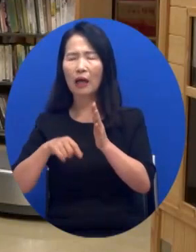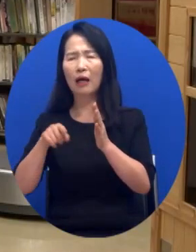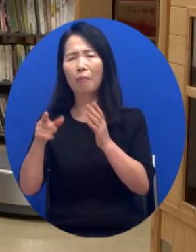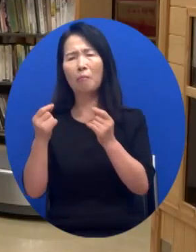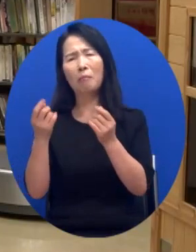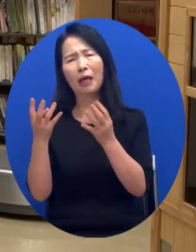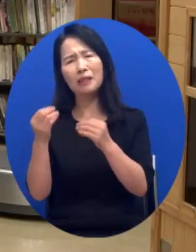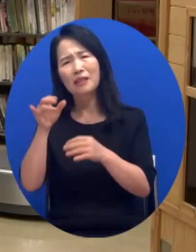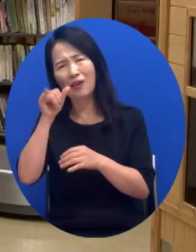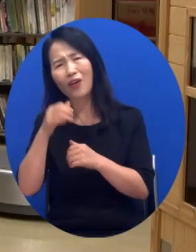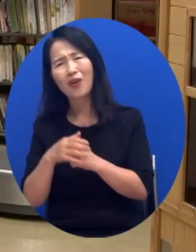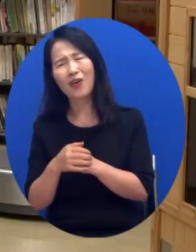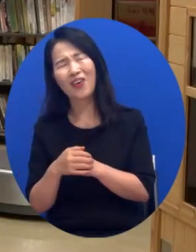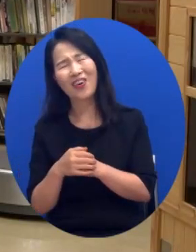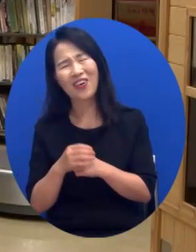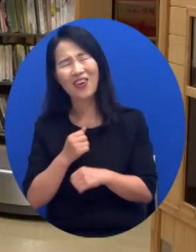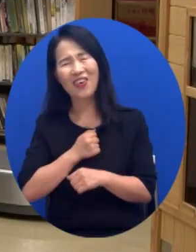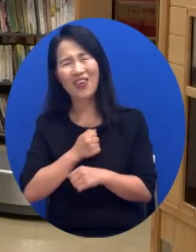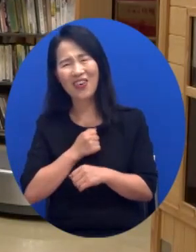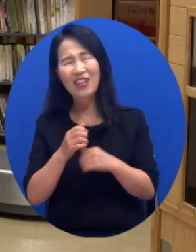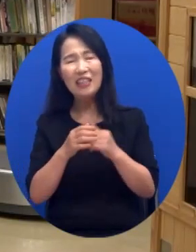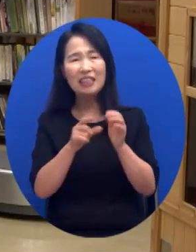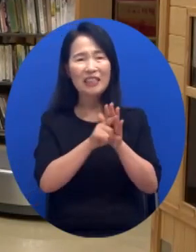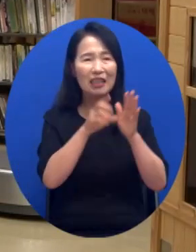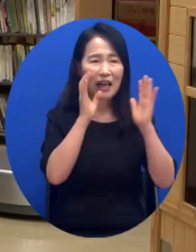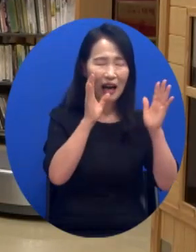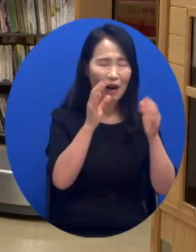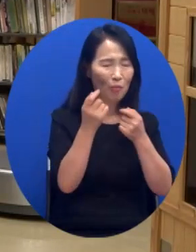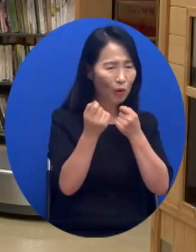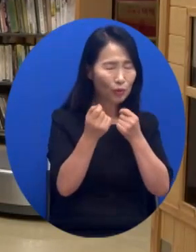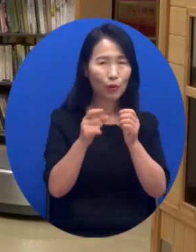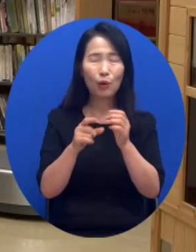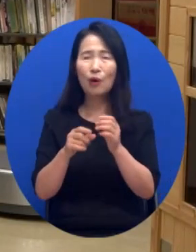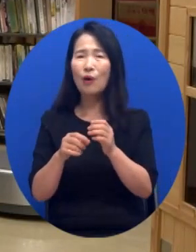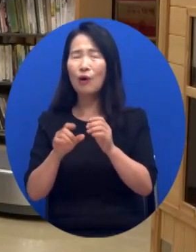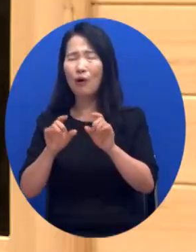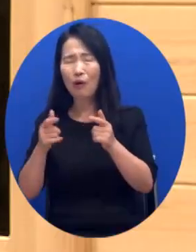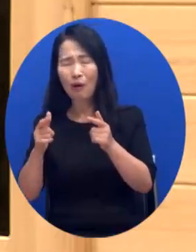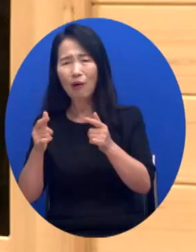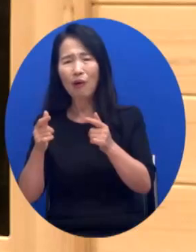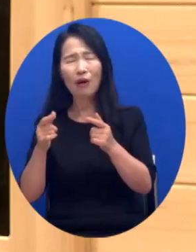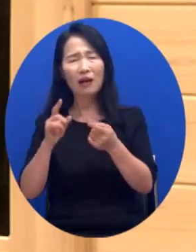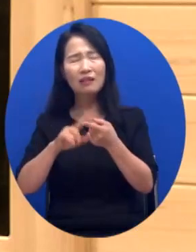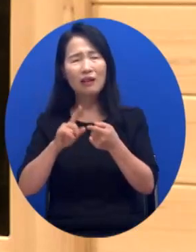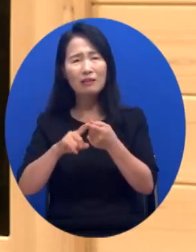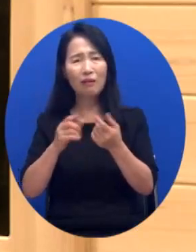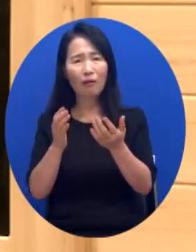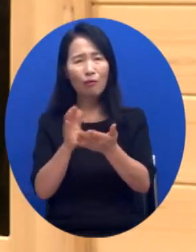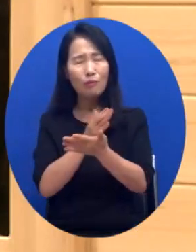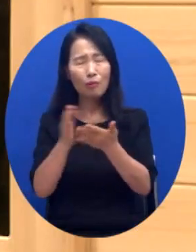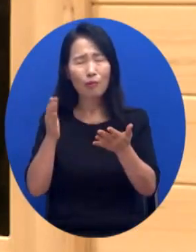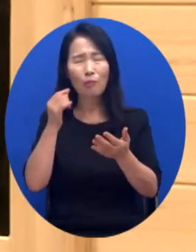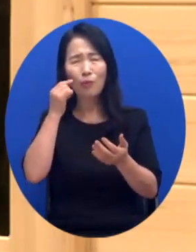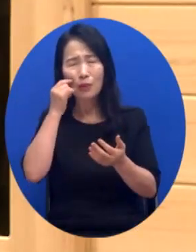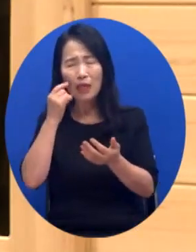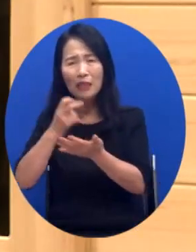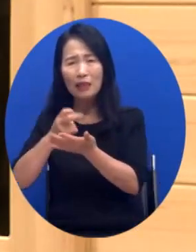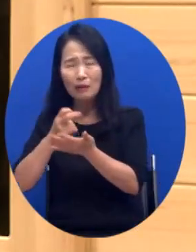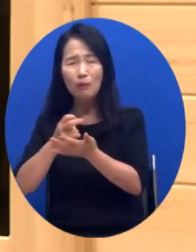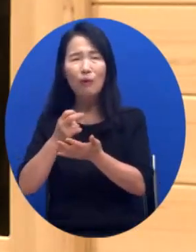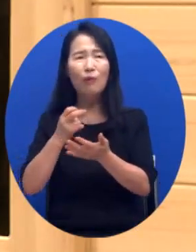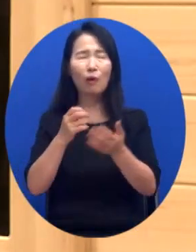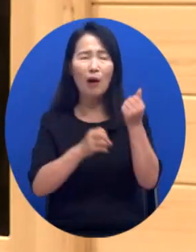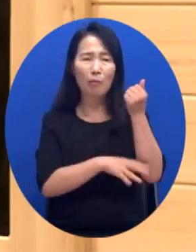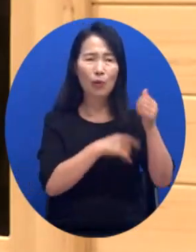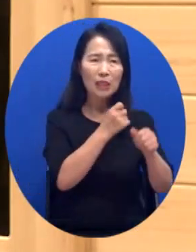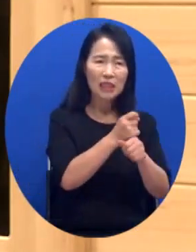이게 신학적 보수와 문화적 보수를 구별하지 못해가지고 너무 이렇게 본질과 제도 사이에 혼돈하는 경우를 보는데 제가